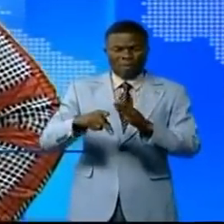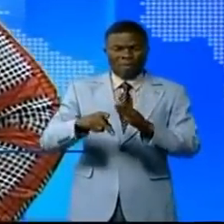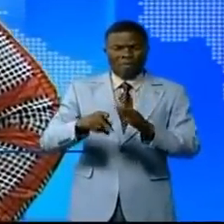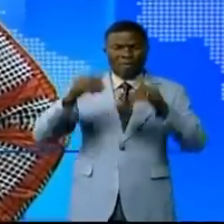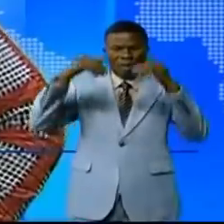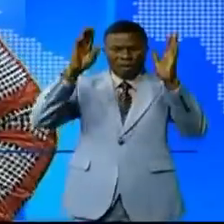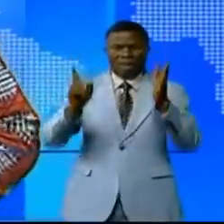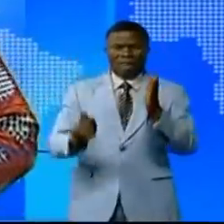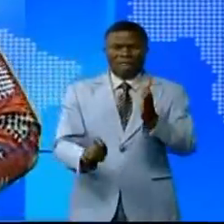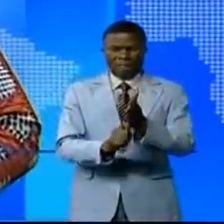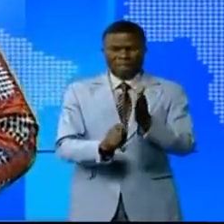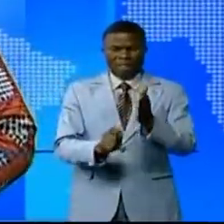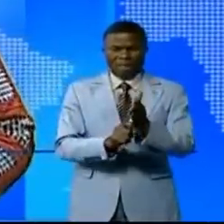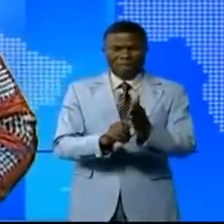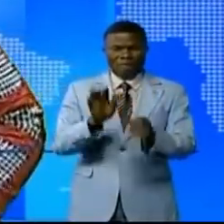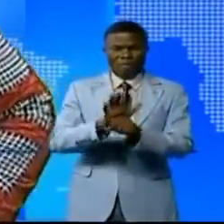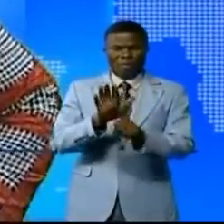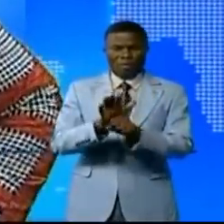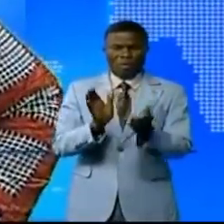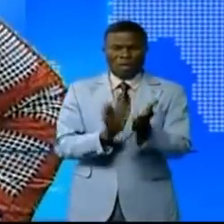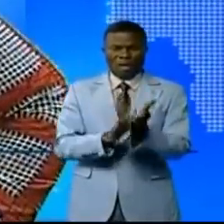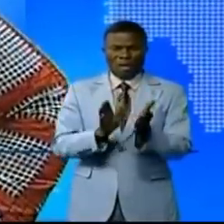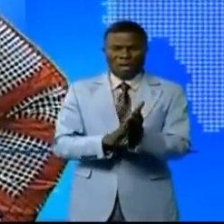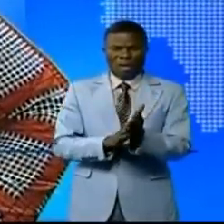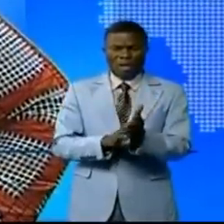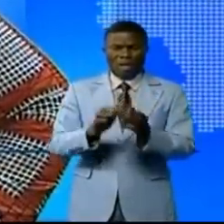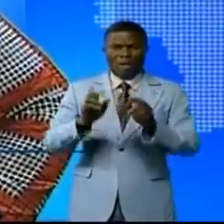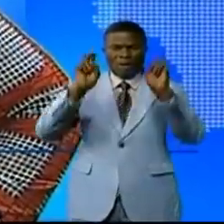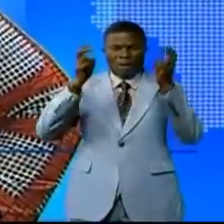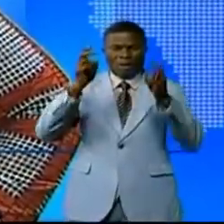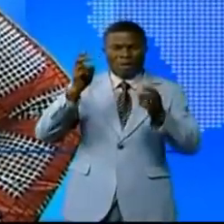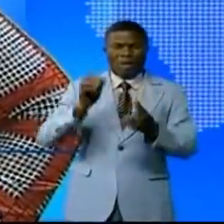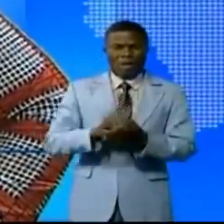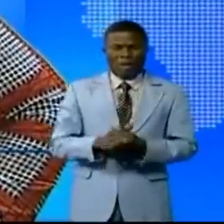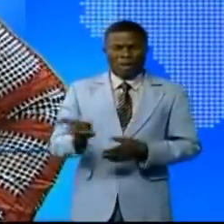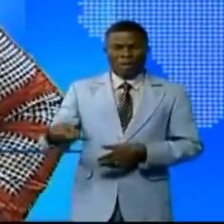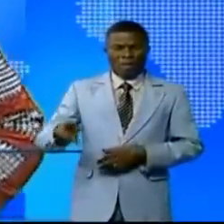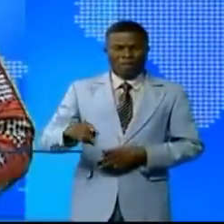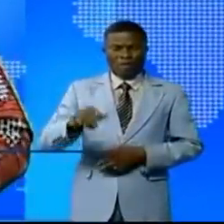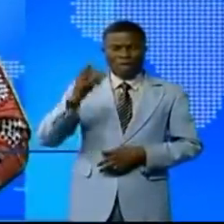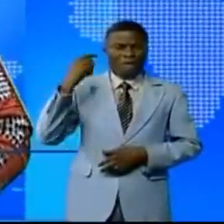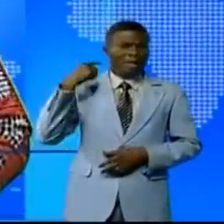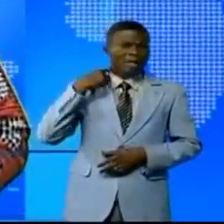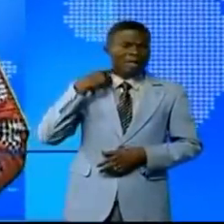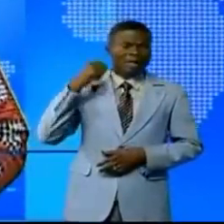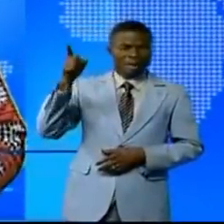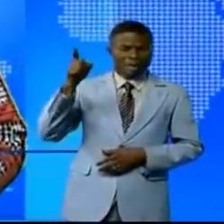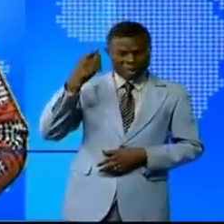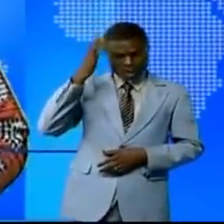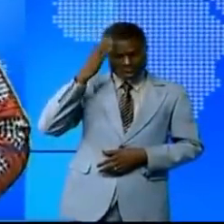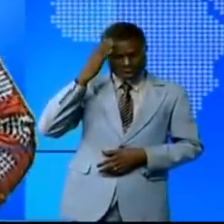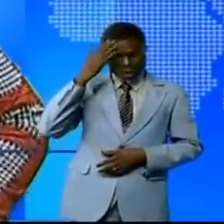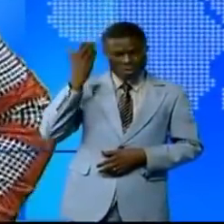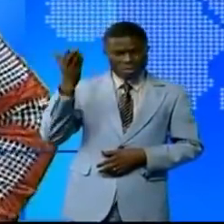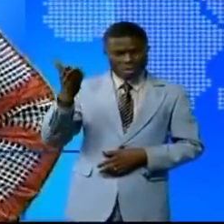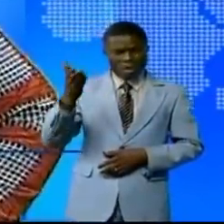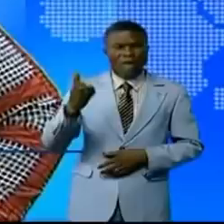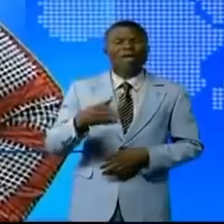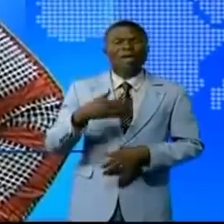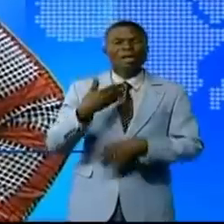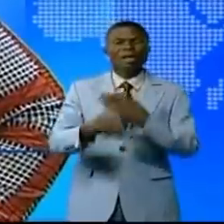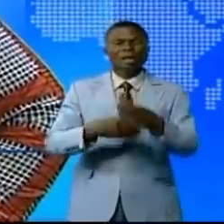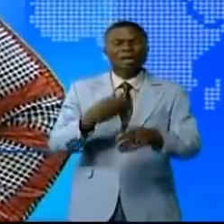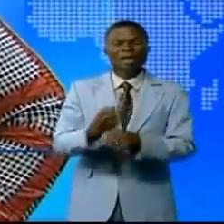dans différentes écoles dans la province du Kwango. C'est pour lui de se rendre compte de l'effectivité